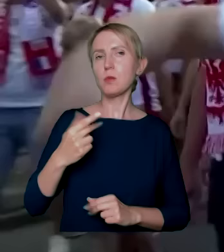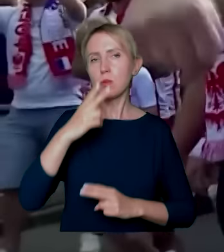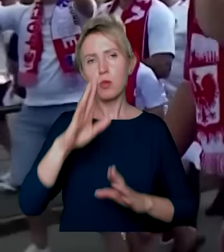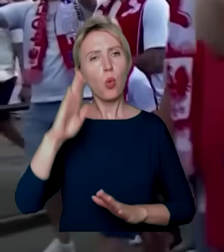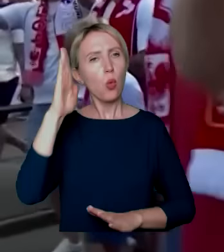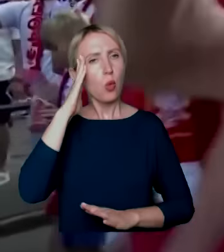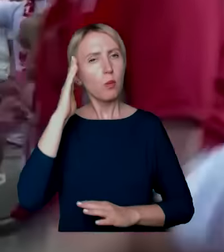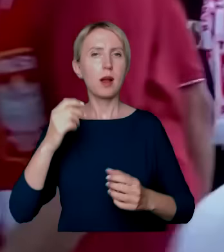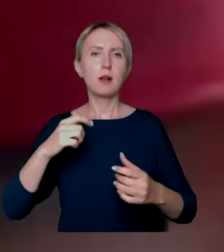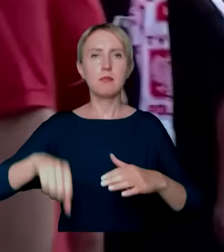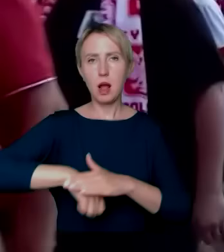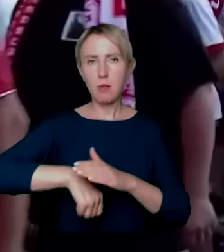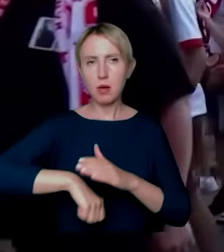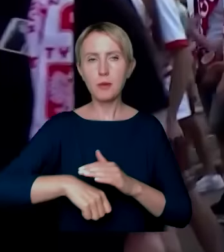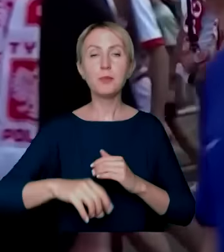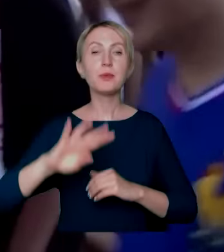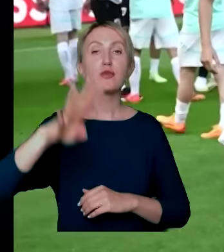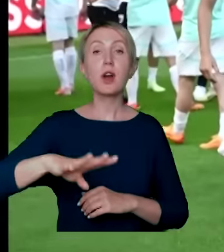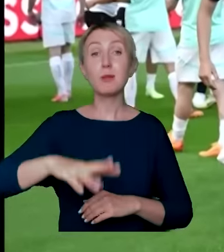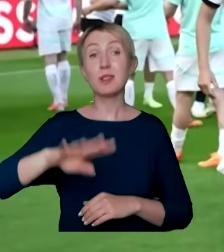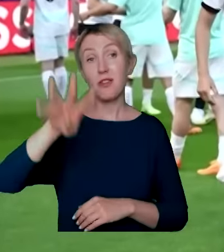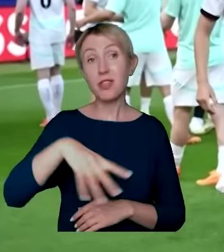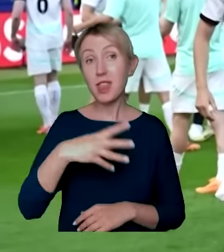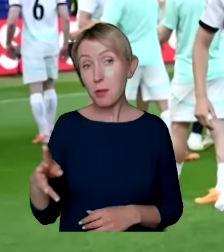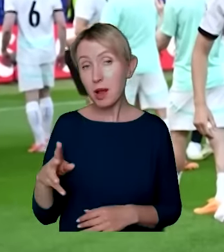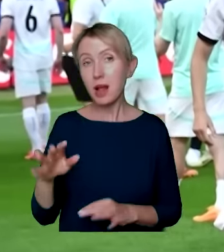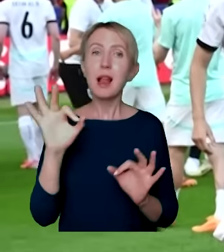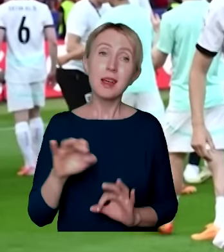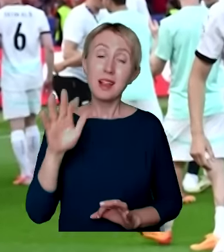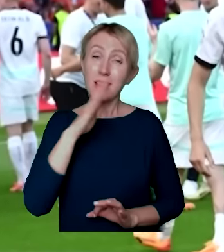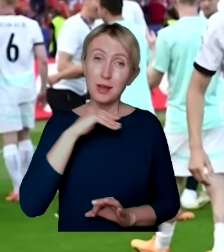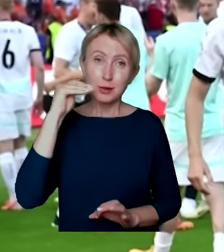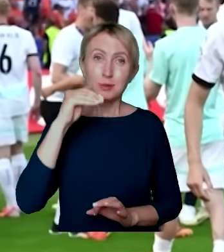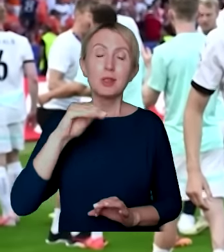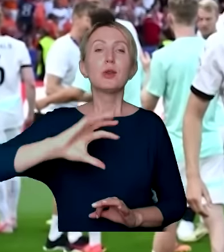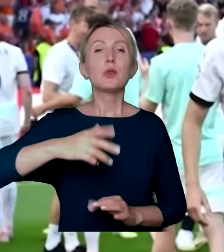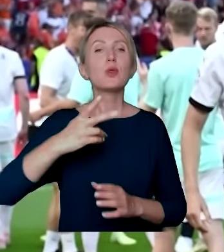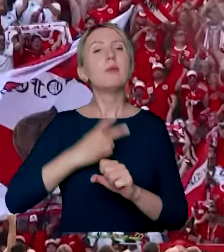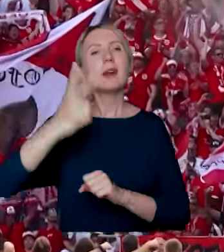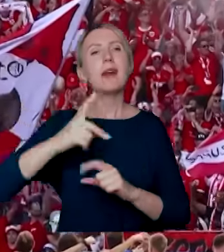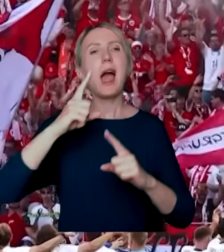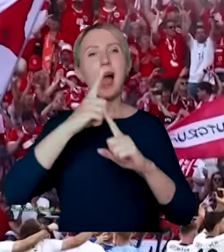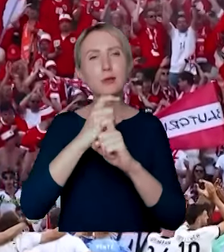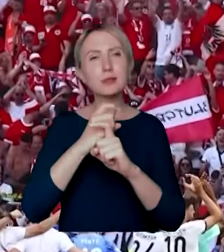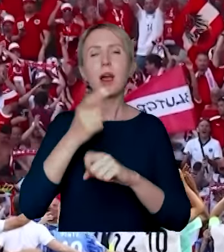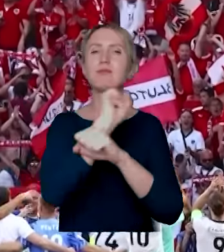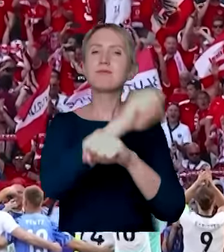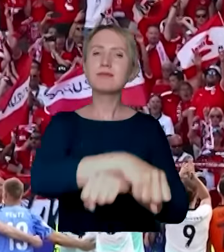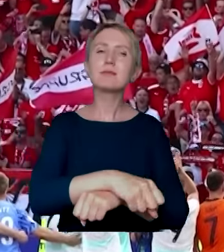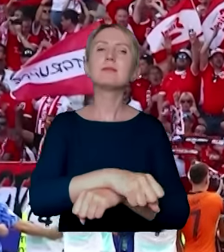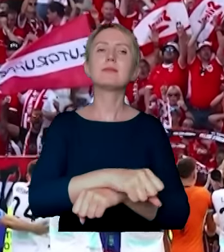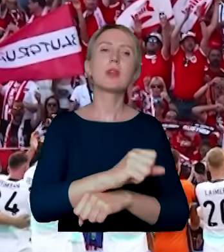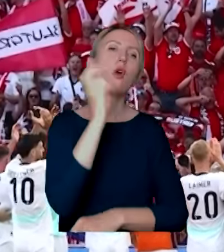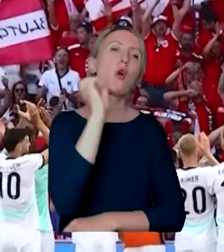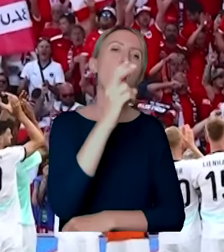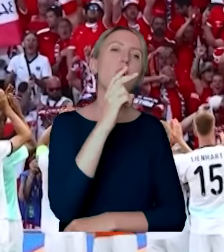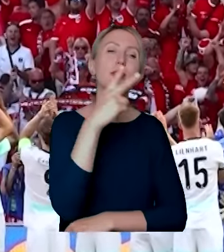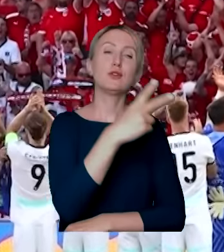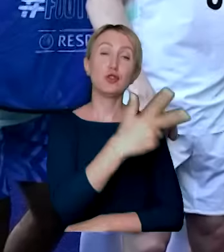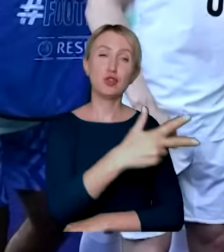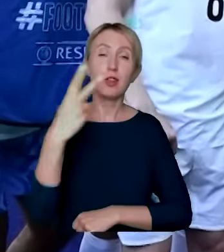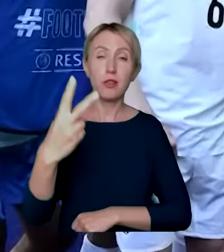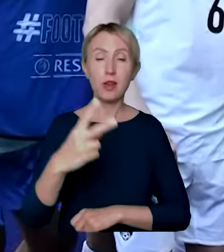w piłkę. Czwarte miejsce w tabeli, ale z delikatnym uśmiechem. Grupę zaś wygrała Austria, która pokonała w Berlinie Holandię 3-2 i czeka na